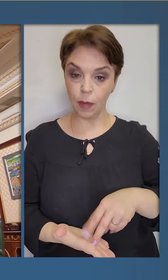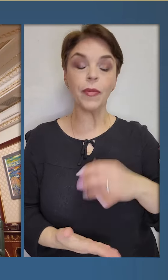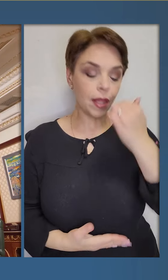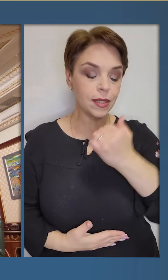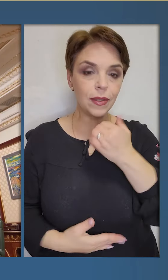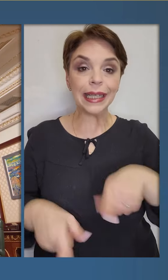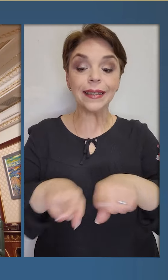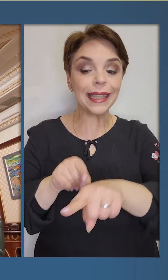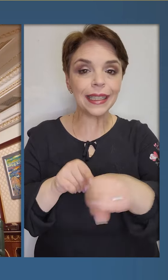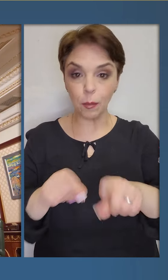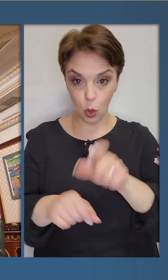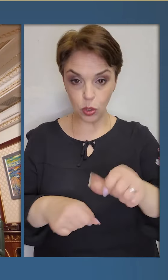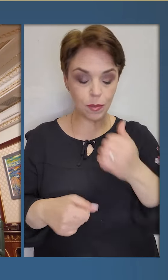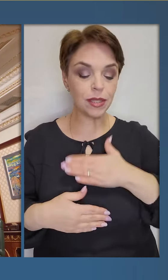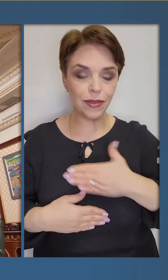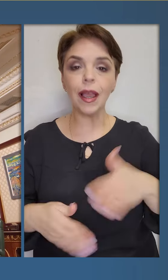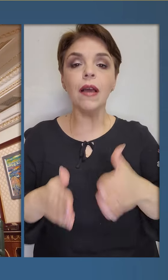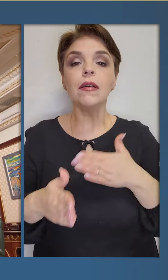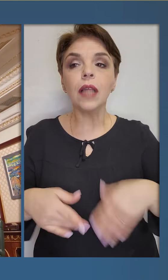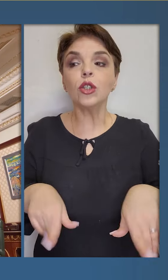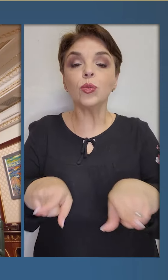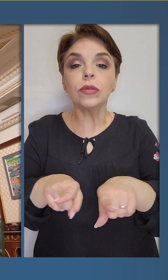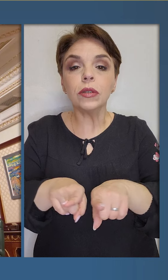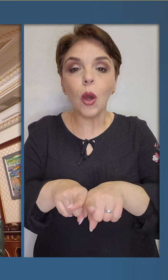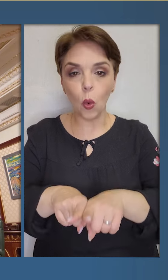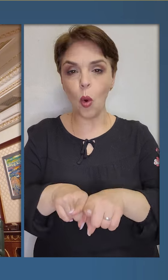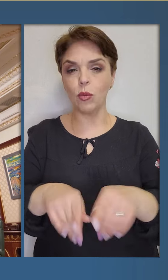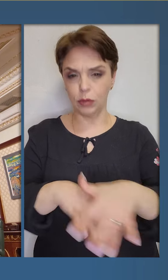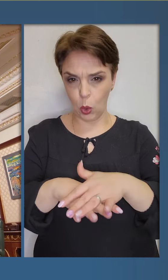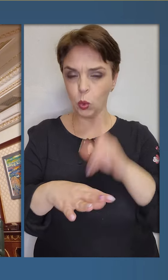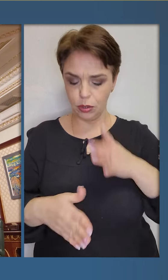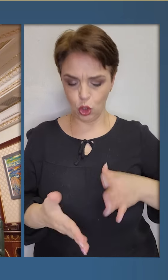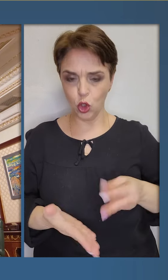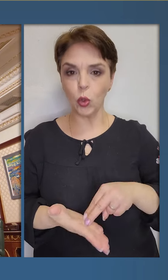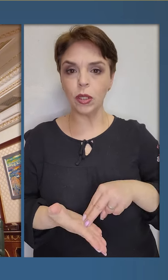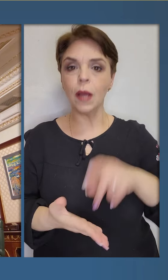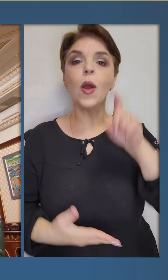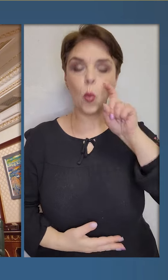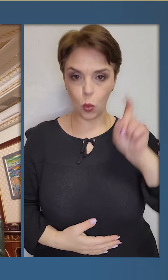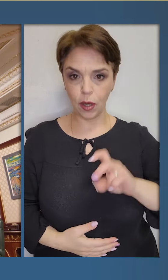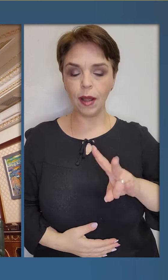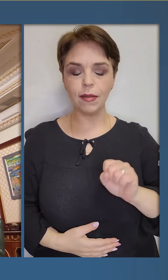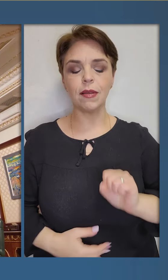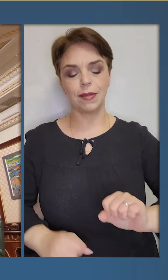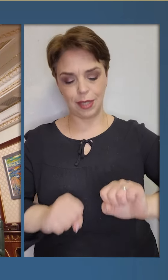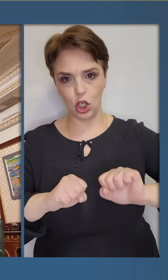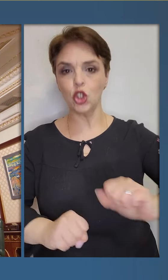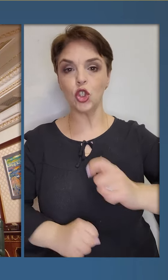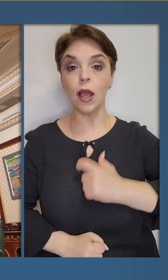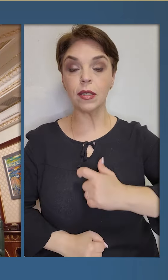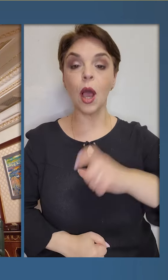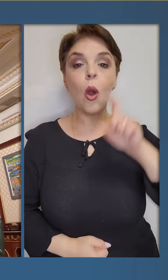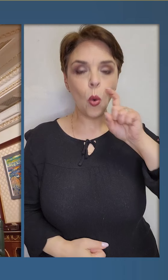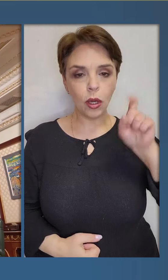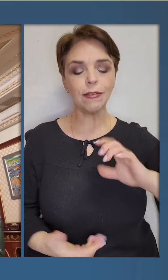вистояти але завдяки таким людям завдяки нашому такому народу Україна стоїть Україна